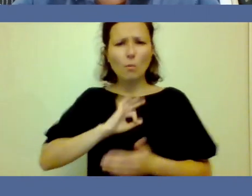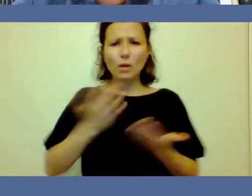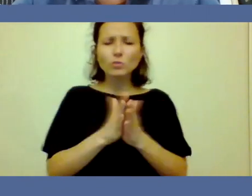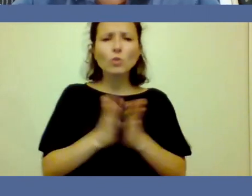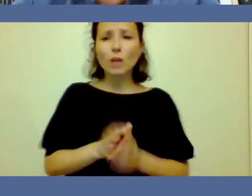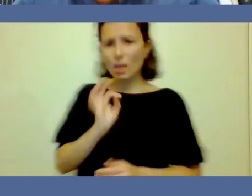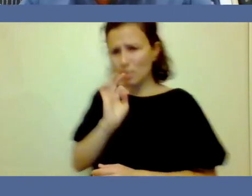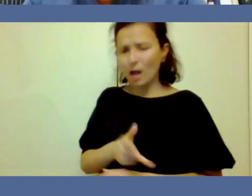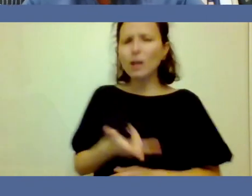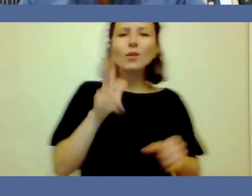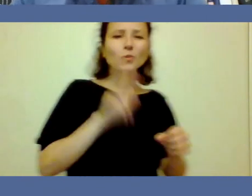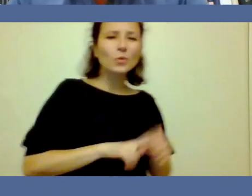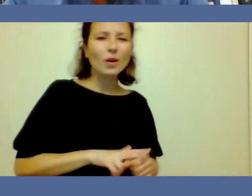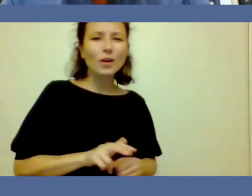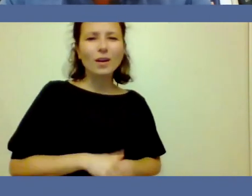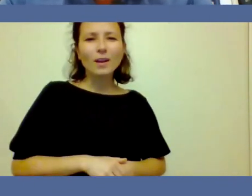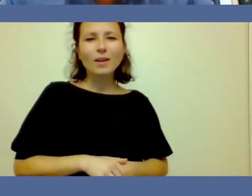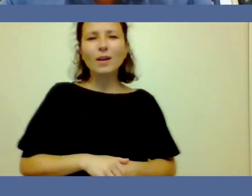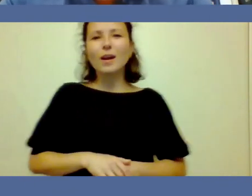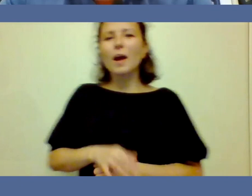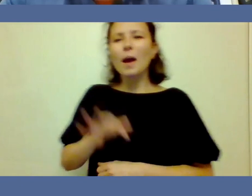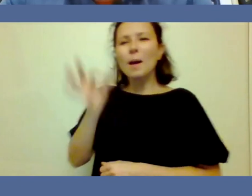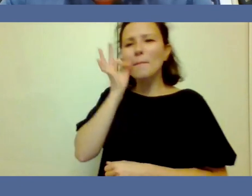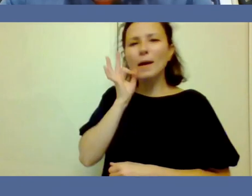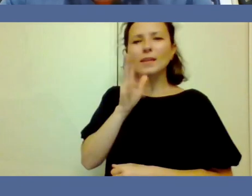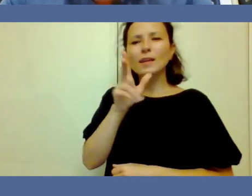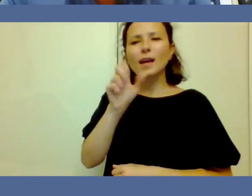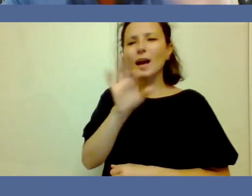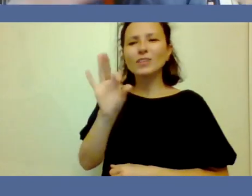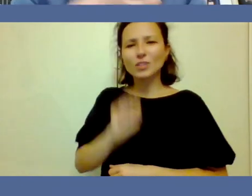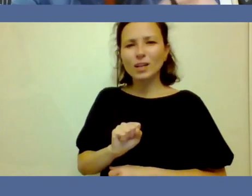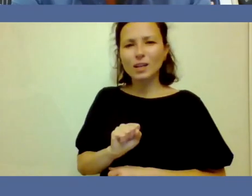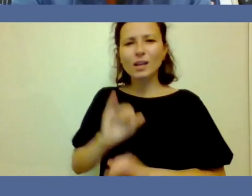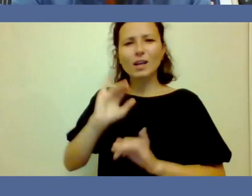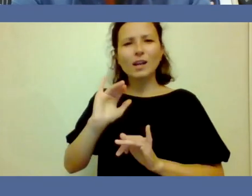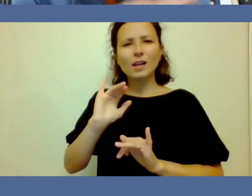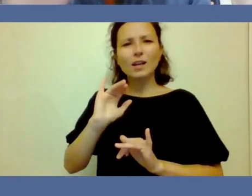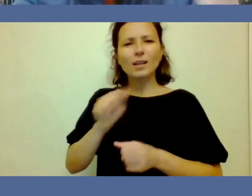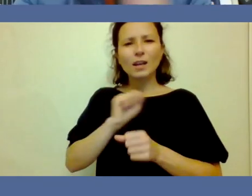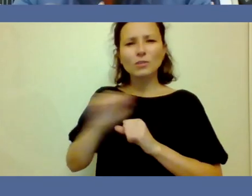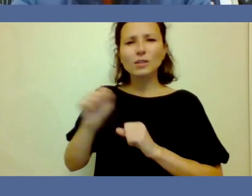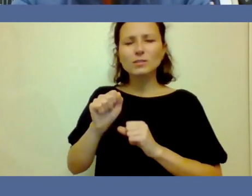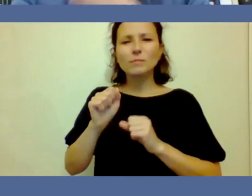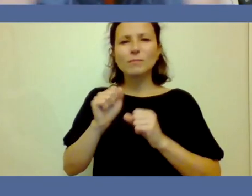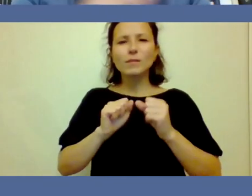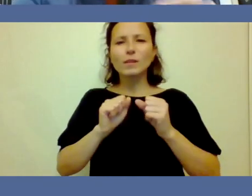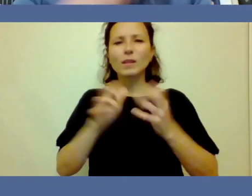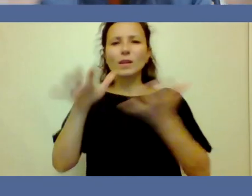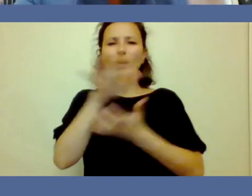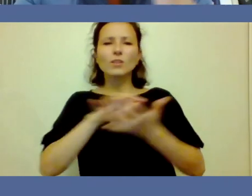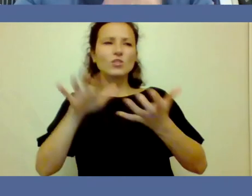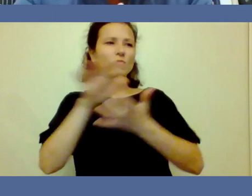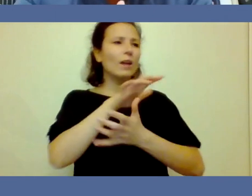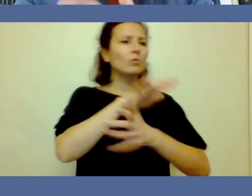którą? Pani Kasiu, jak to jest z tymi światami przejścia z